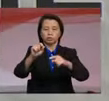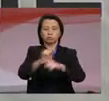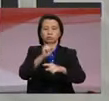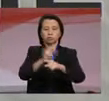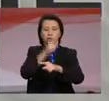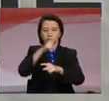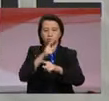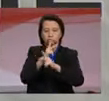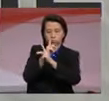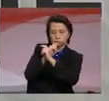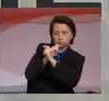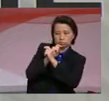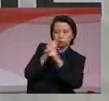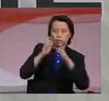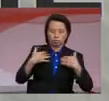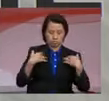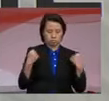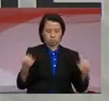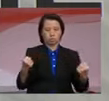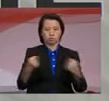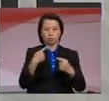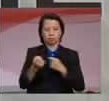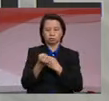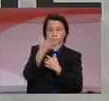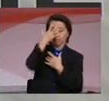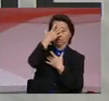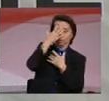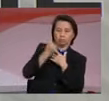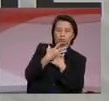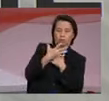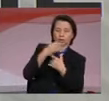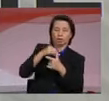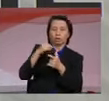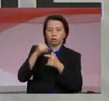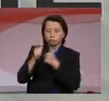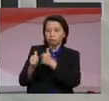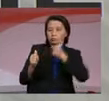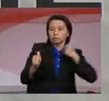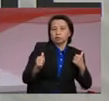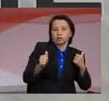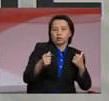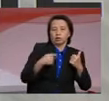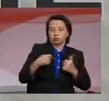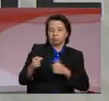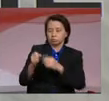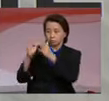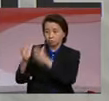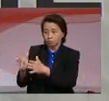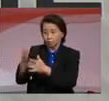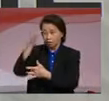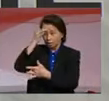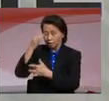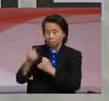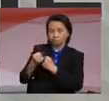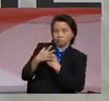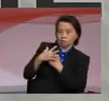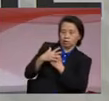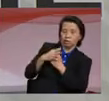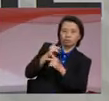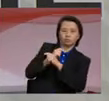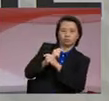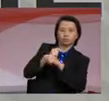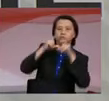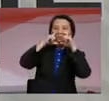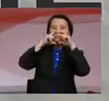untuk melindungi orang yang sihat daripada dijangkiti atau untuk mencegah orang yang dijangkiti daripada menjangkiti orang